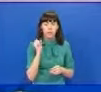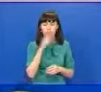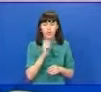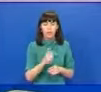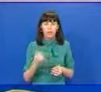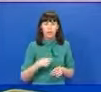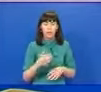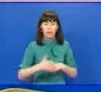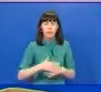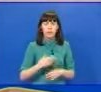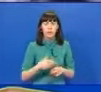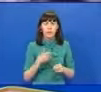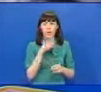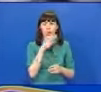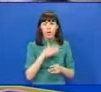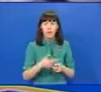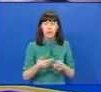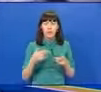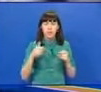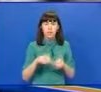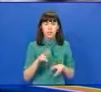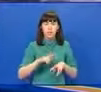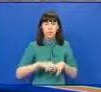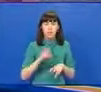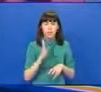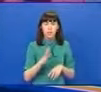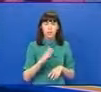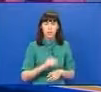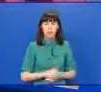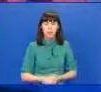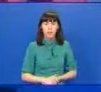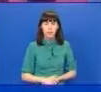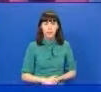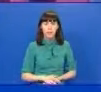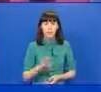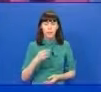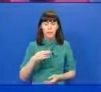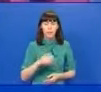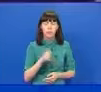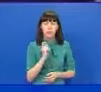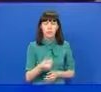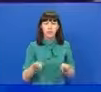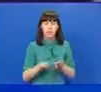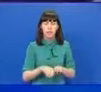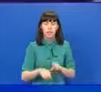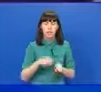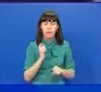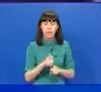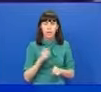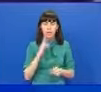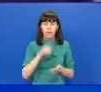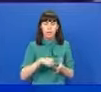өз жазаларын осыншама уақыт темір тордың ар жағында өтейтін болады. Ал Ордабасы ауданындағы халықтың тыныштығын алған азаматтар